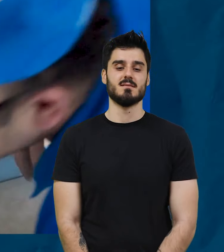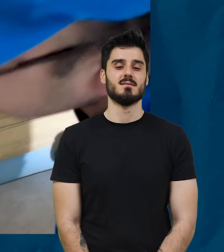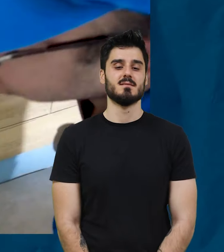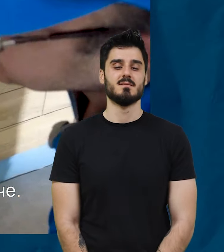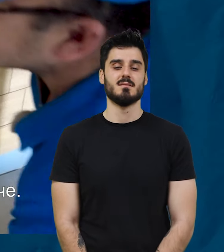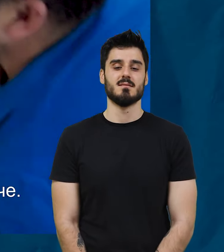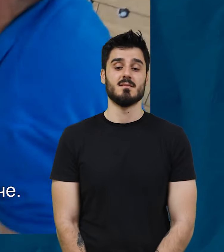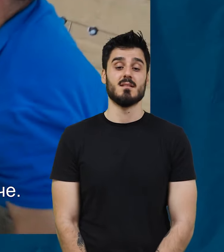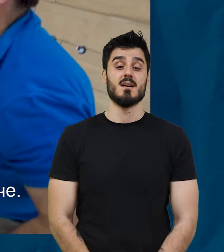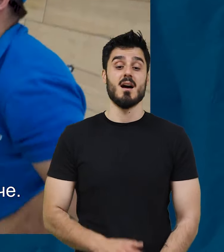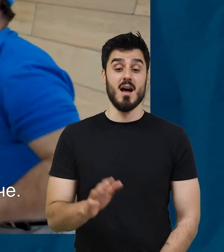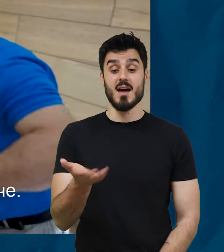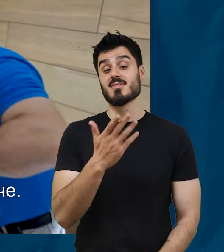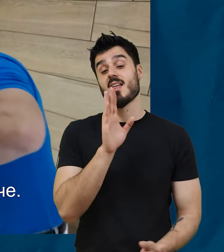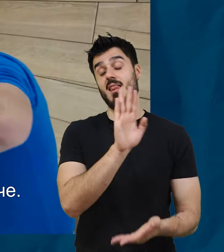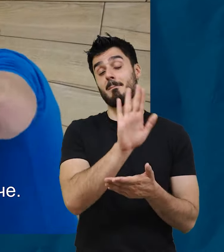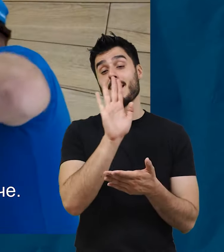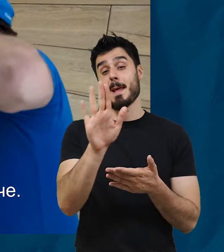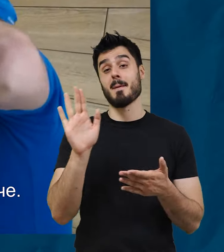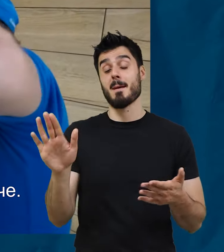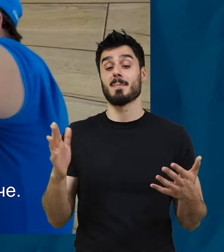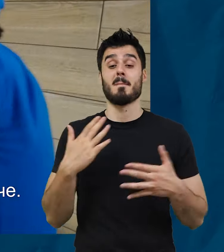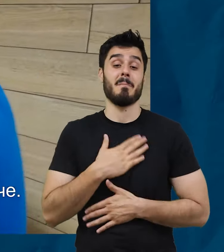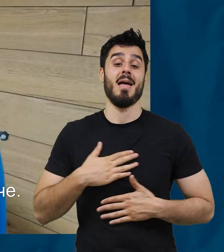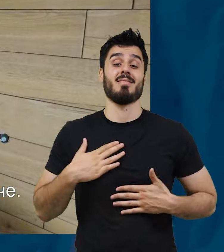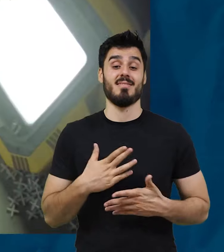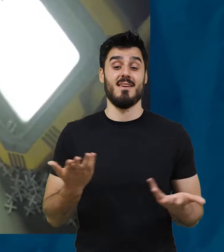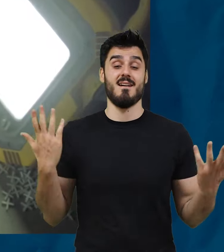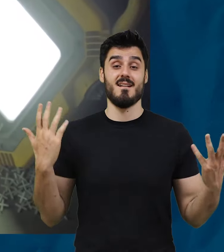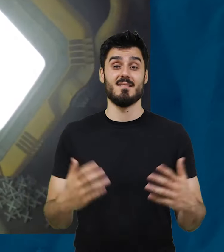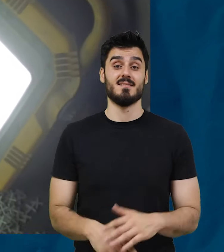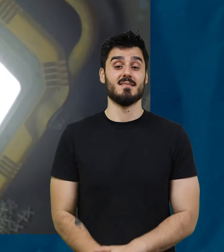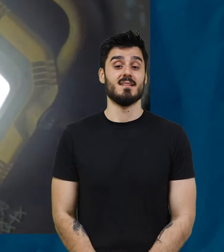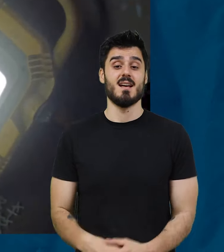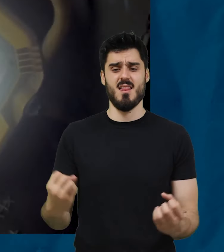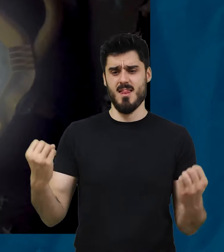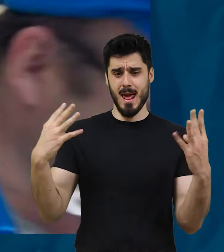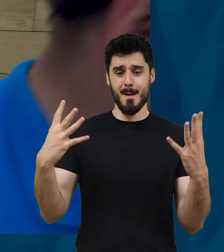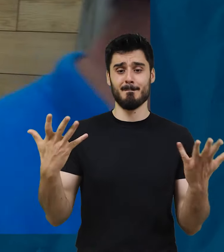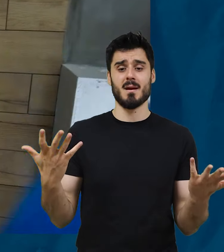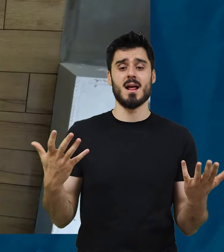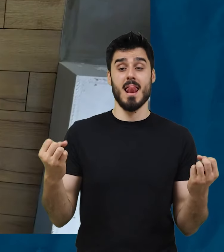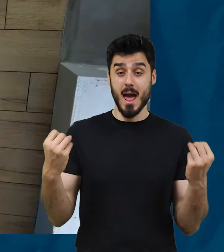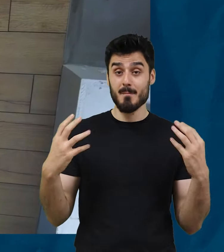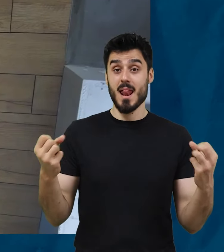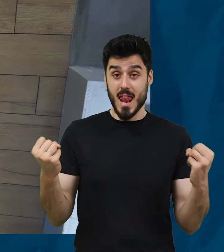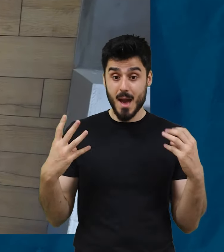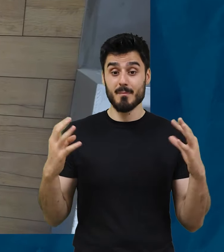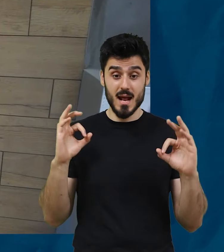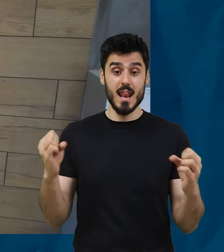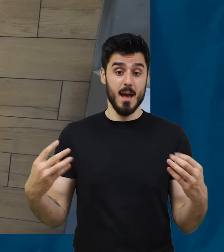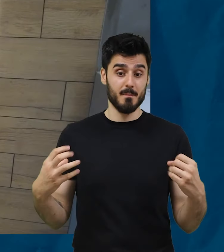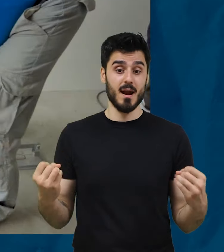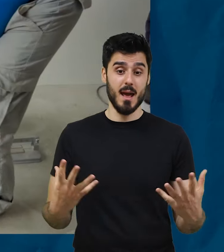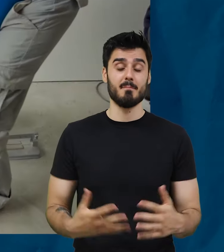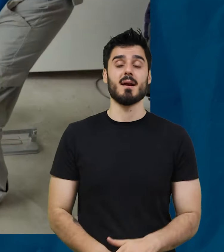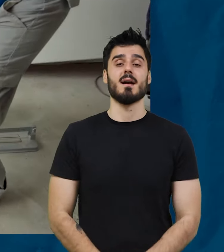Остър Мони! Полепваме банята вече! На лампа? Не,